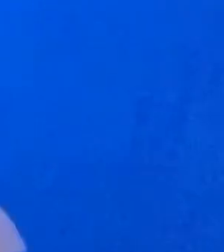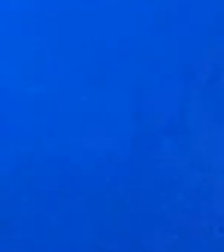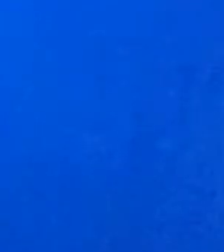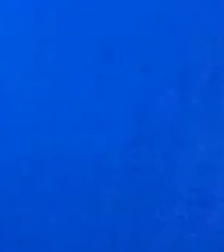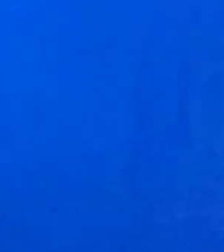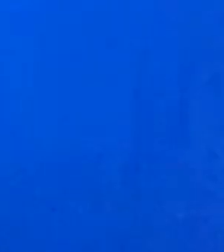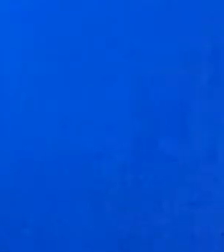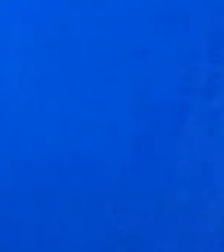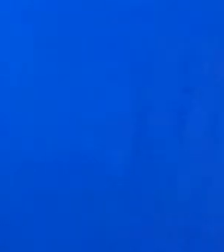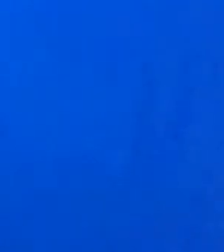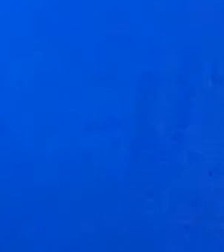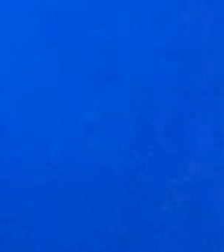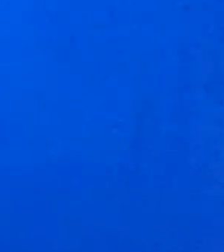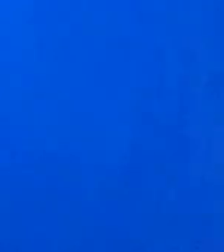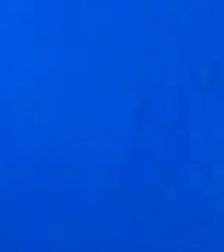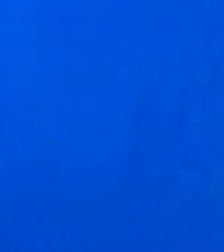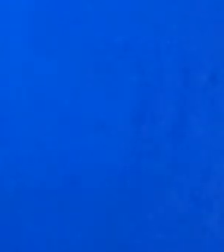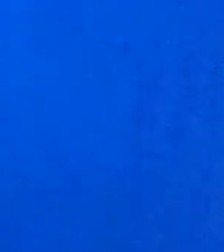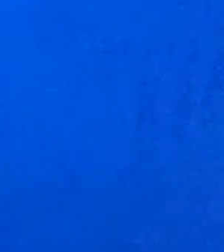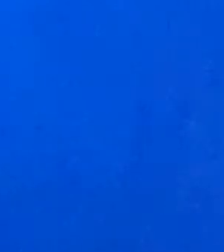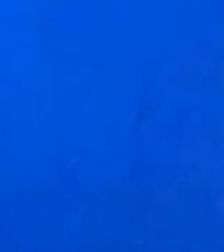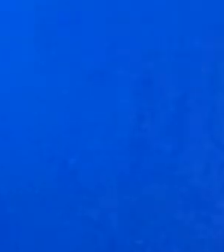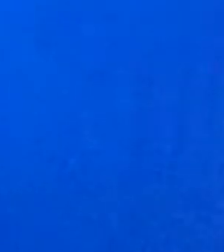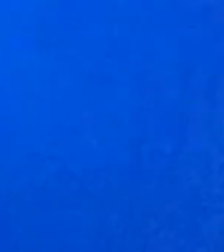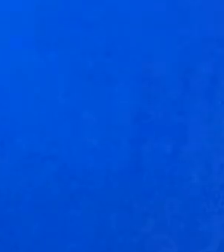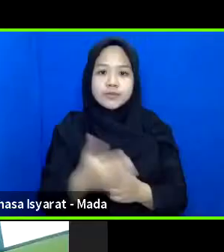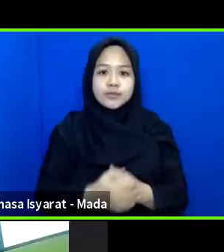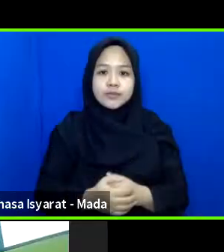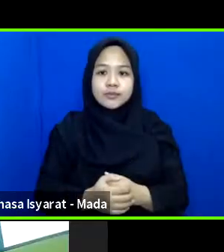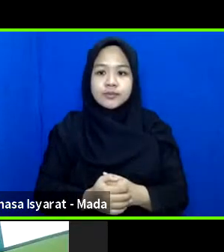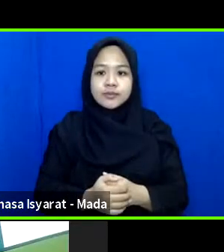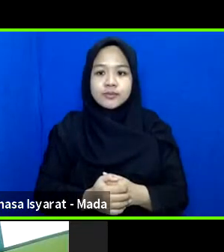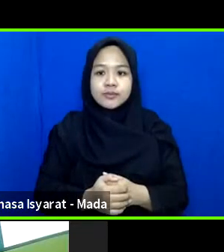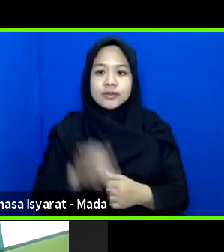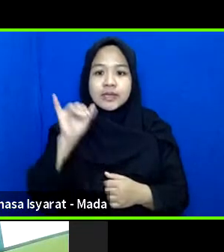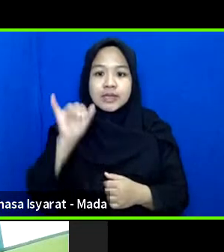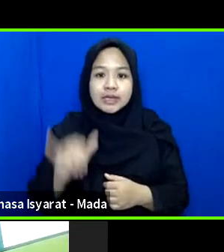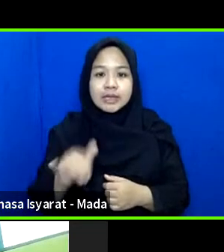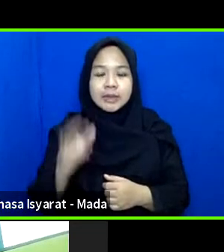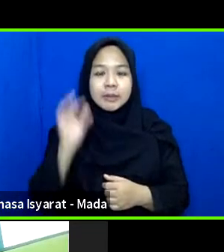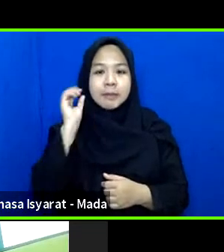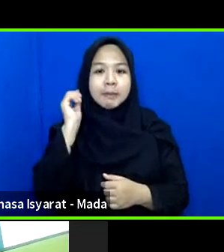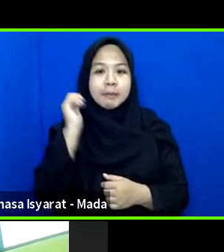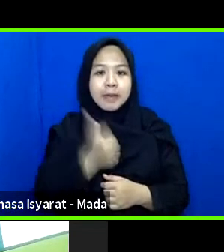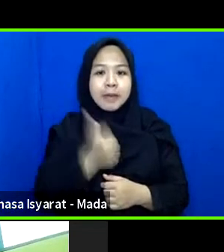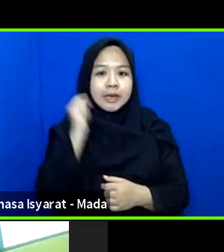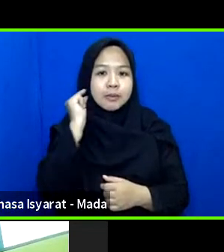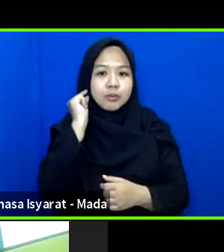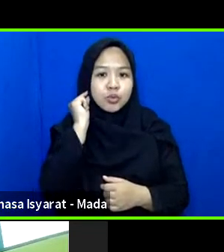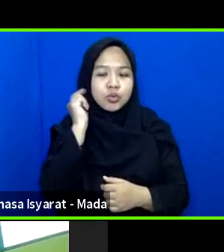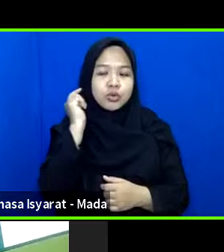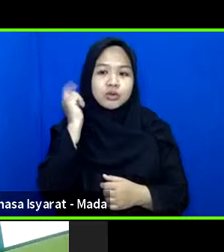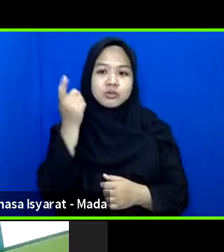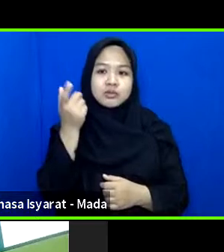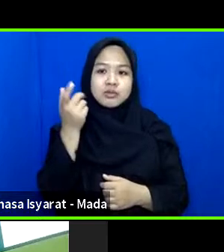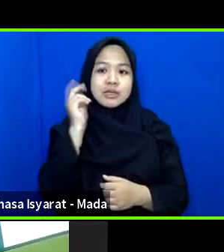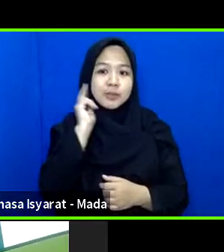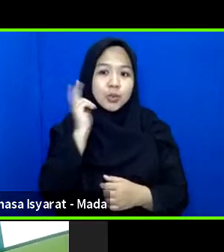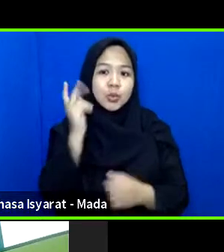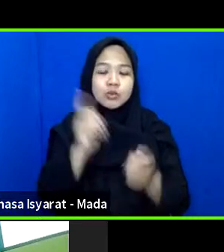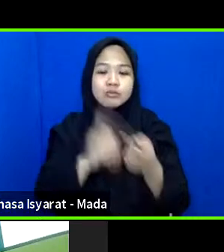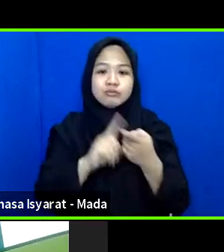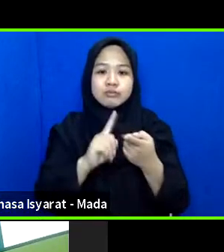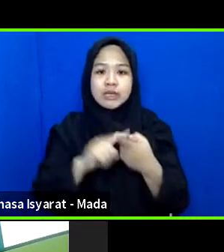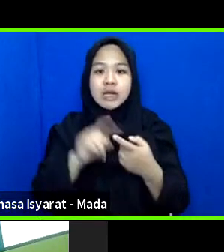berjalan Lancar Terima kasih Baik Berarti dari sisi Ibu dan Kawan-kawan Lansia